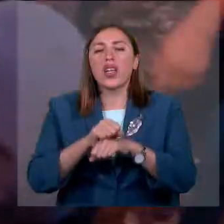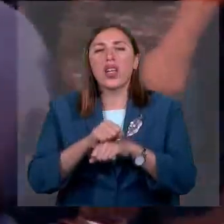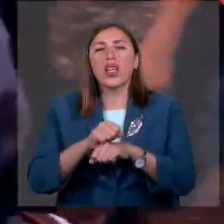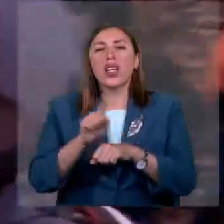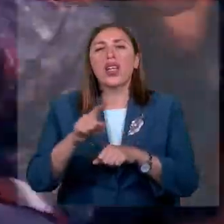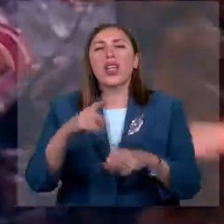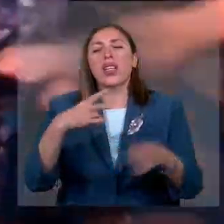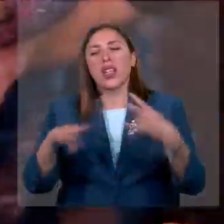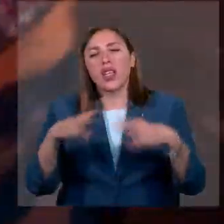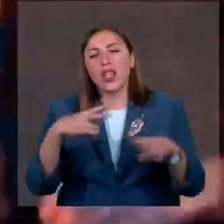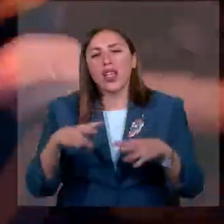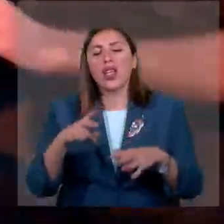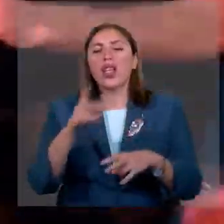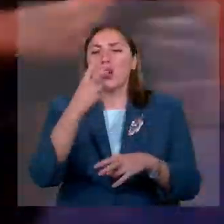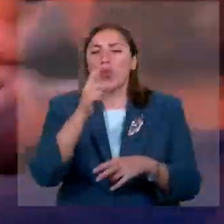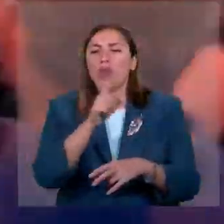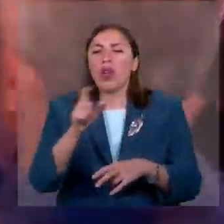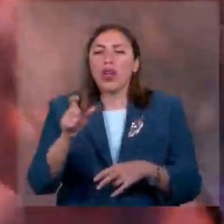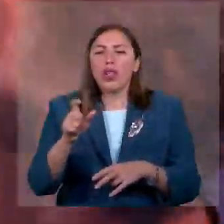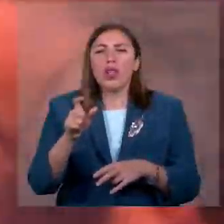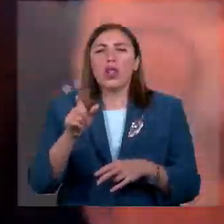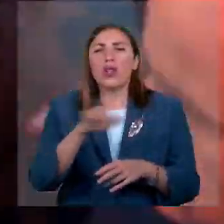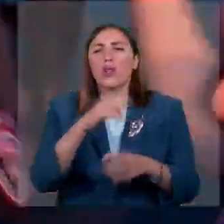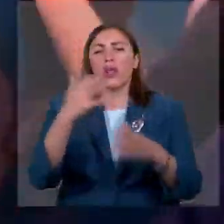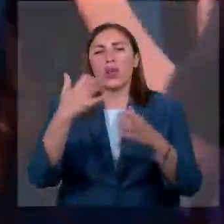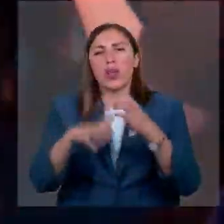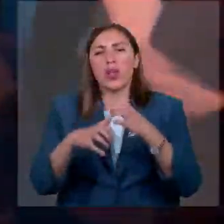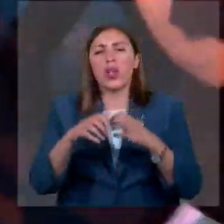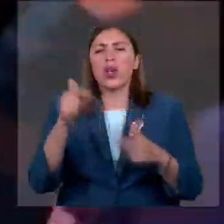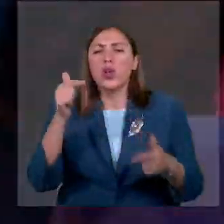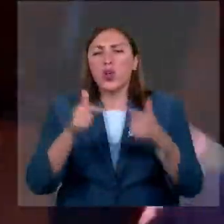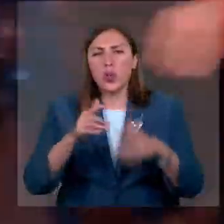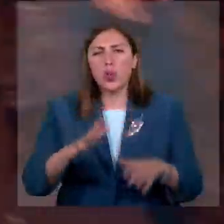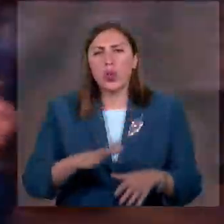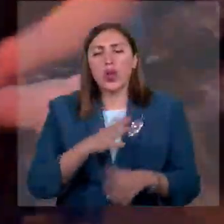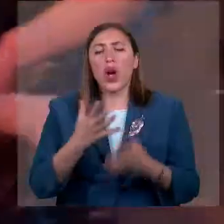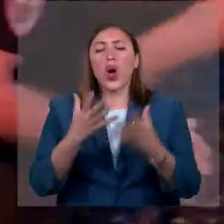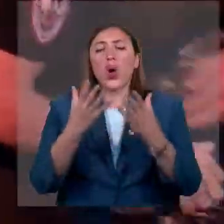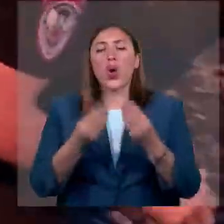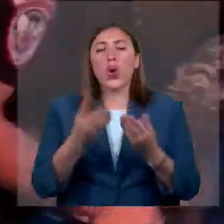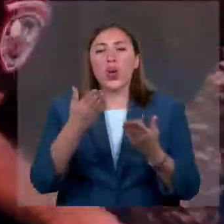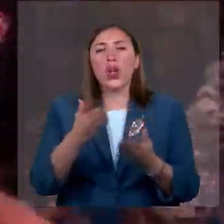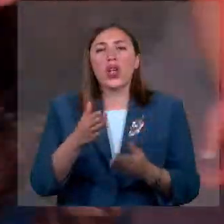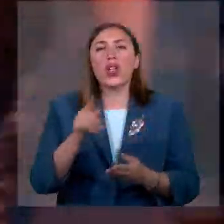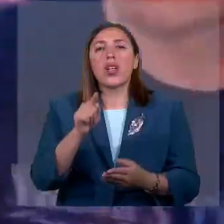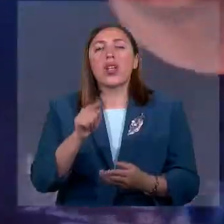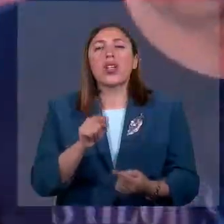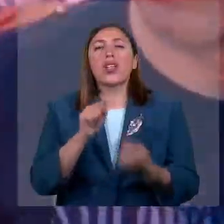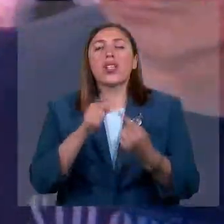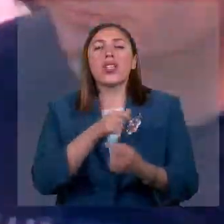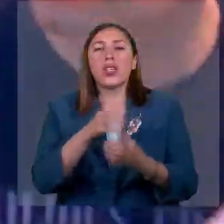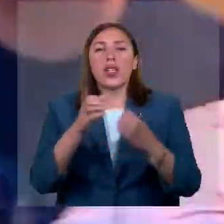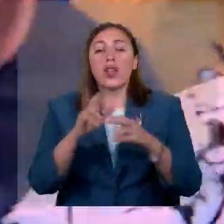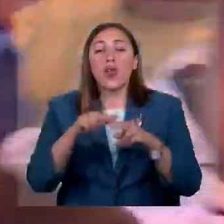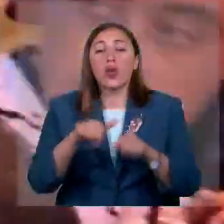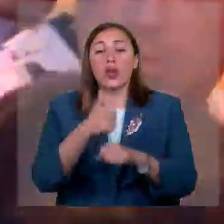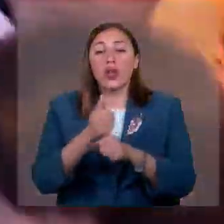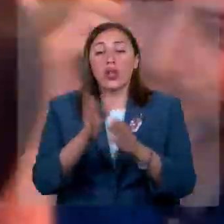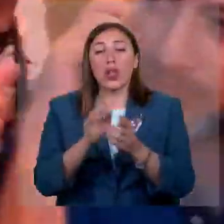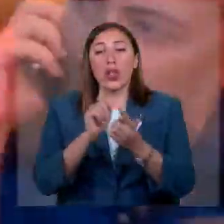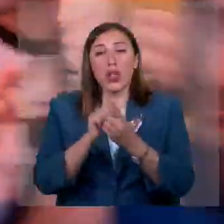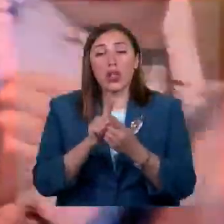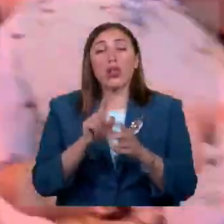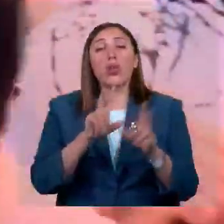ու սադրիչներին և բիրտ ուժեր կիրառում, պնդում է նա։ Այդ օրերին էր, որ ընդդիմադիրները հանդիպել էին ոստիկանապետի հետ, որն էլ հավաստի ացրել